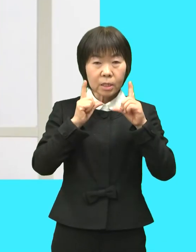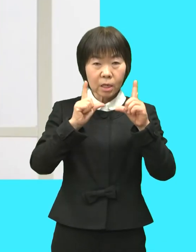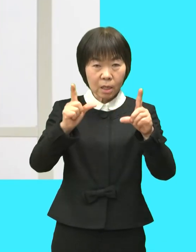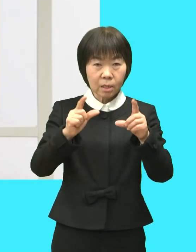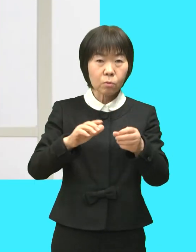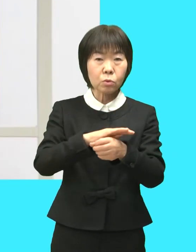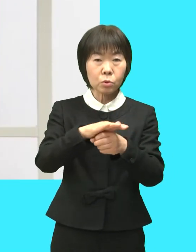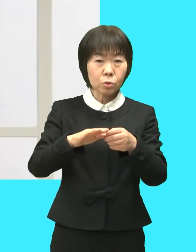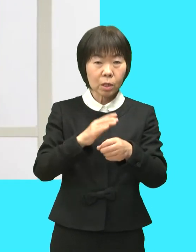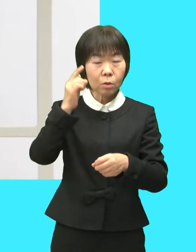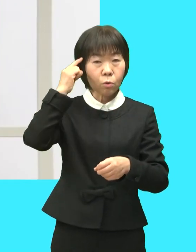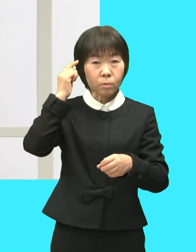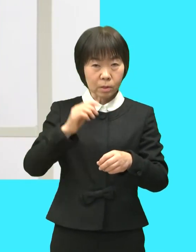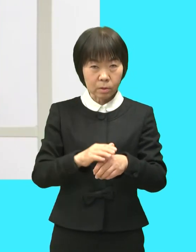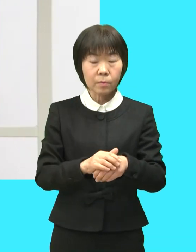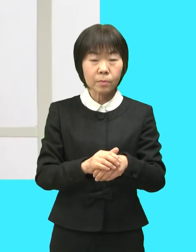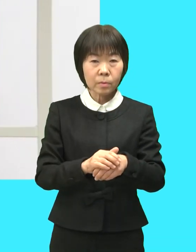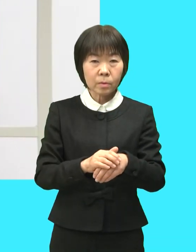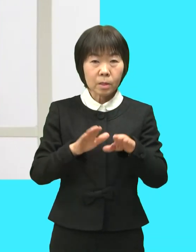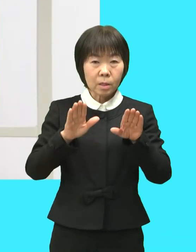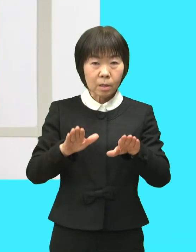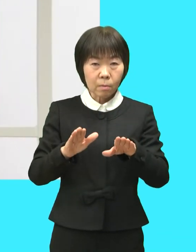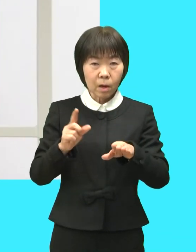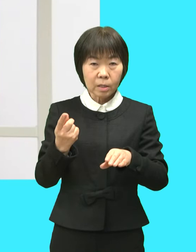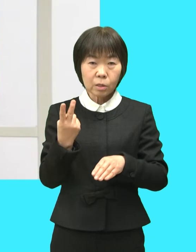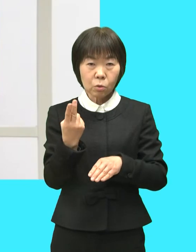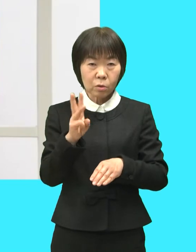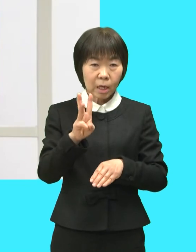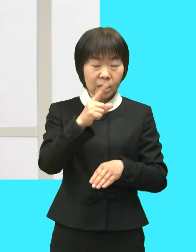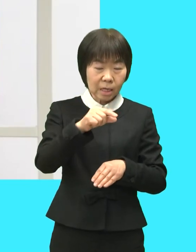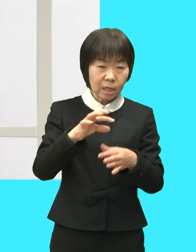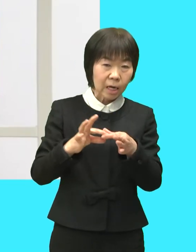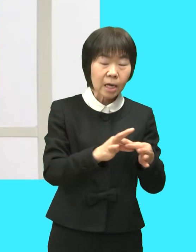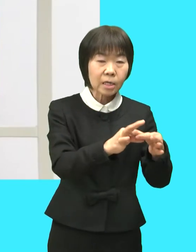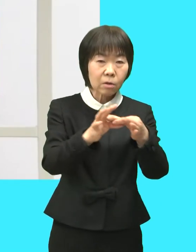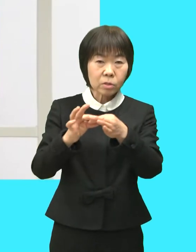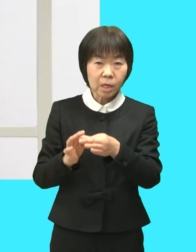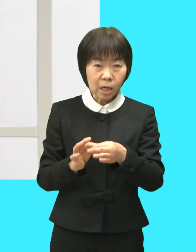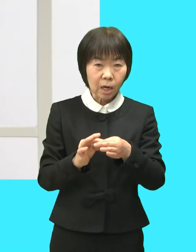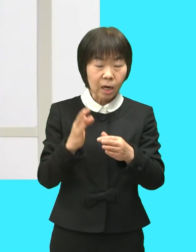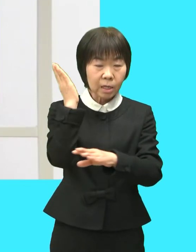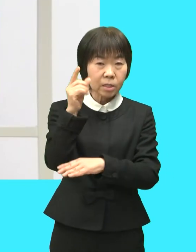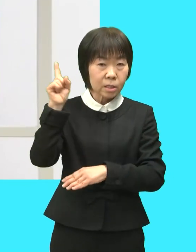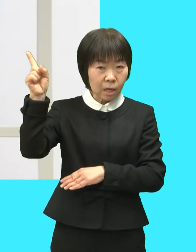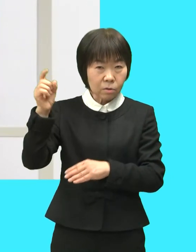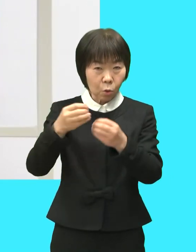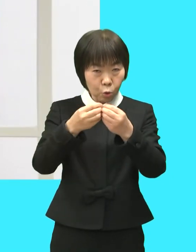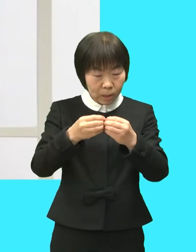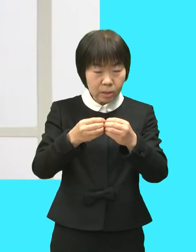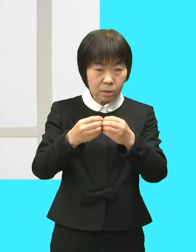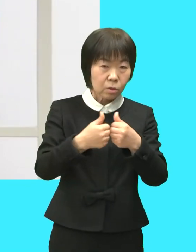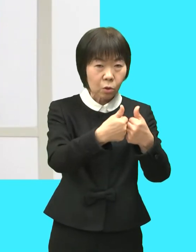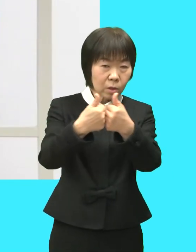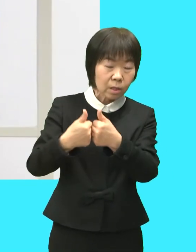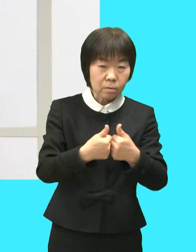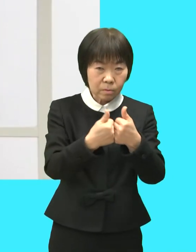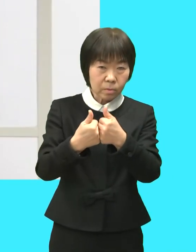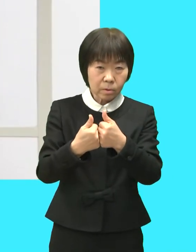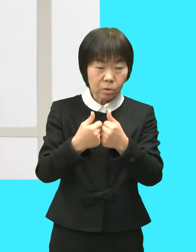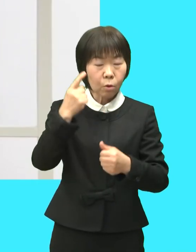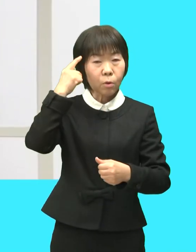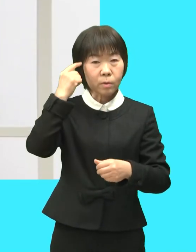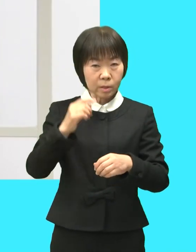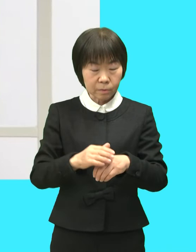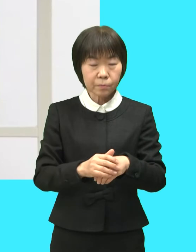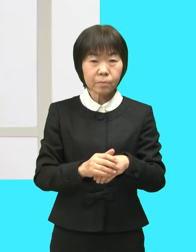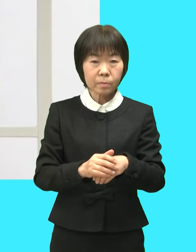非常に重要だと思います。今1都3県が連携をしながら政府と綿密な協議を日々続けておられ